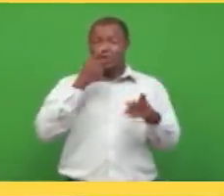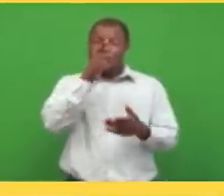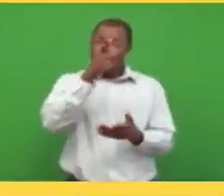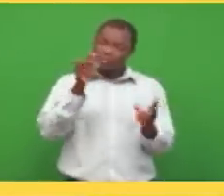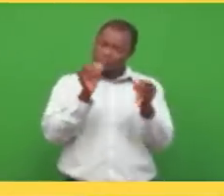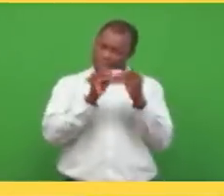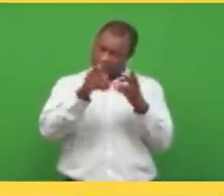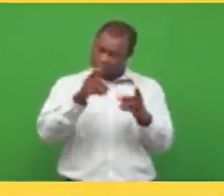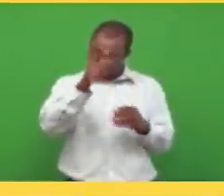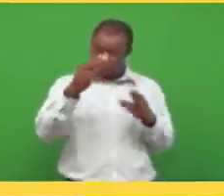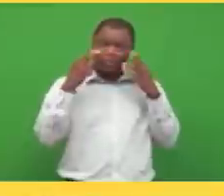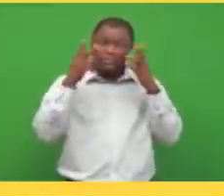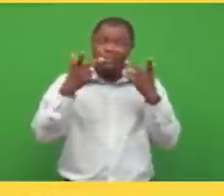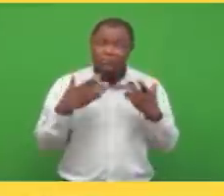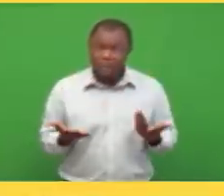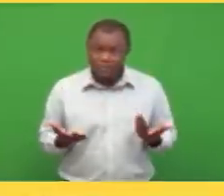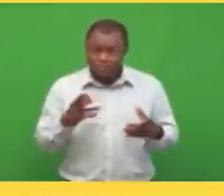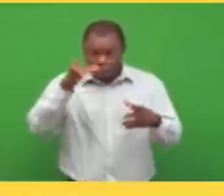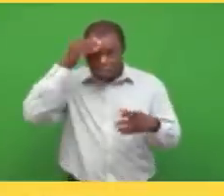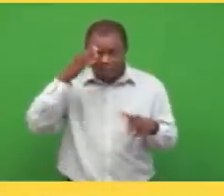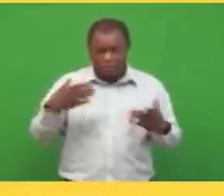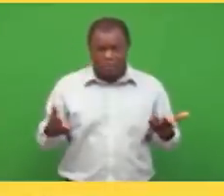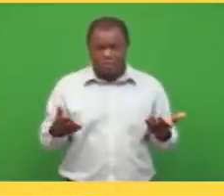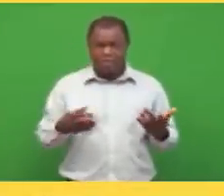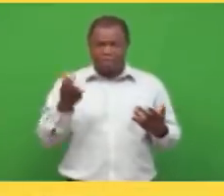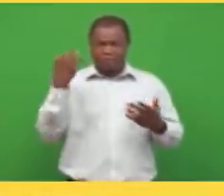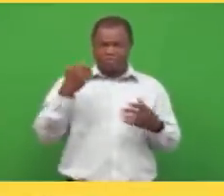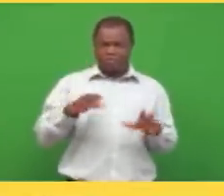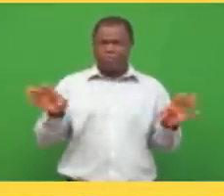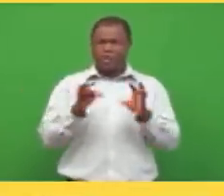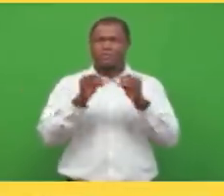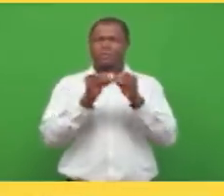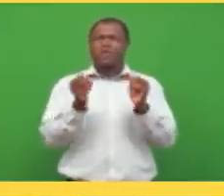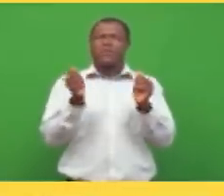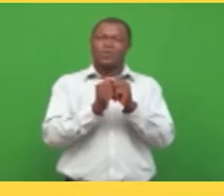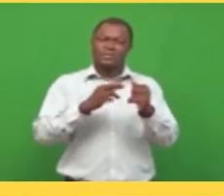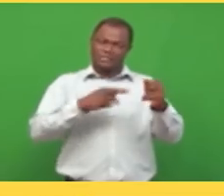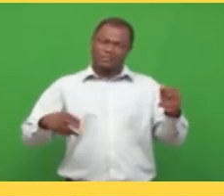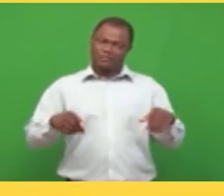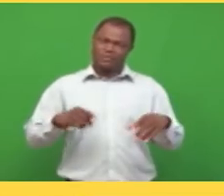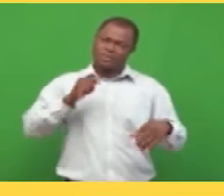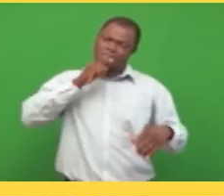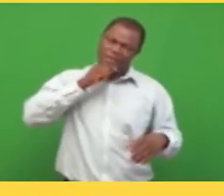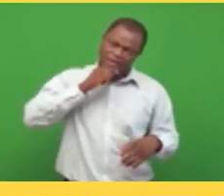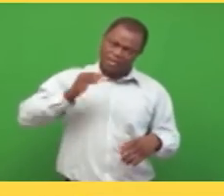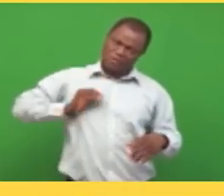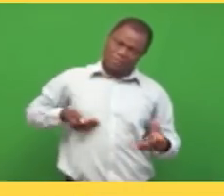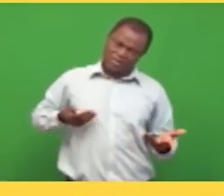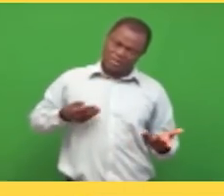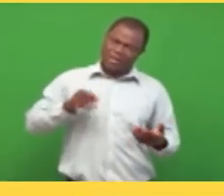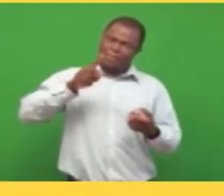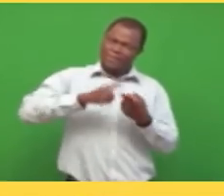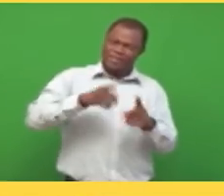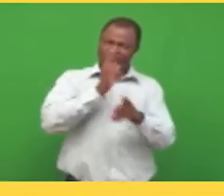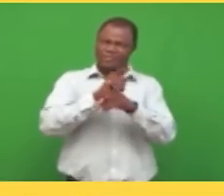muchitandadzana nesu maonei madzidzei nenyaya yekubata hama dzevarume dzevakadzi kana ushamwari